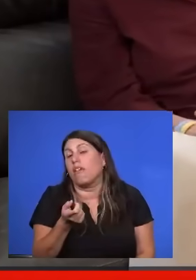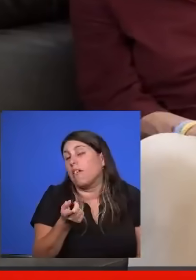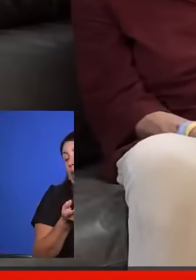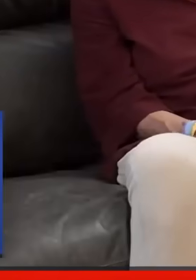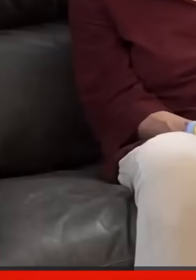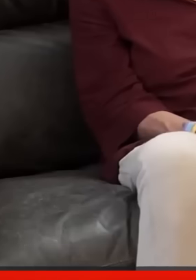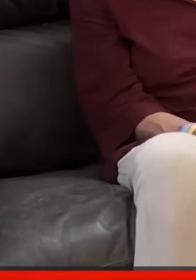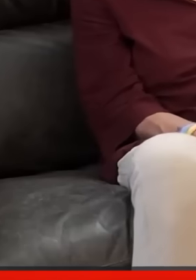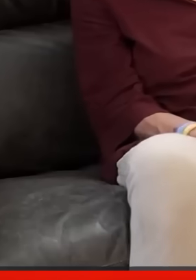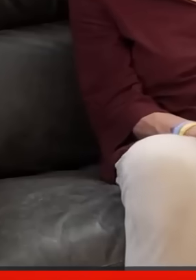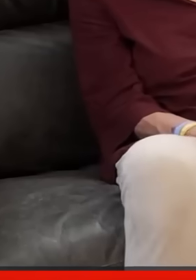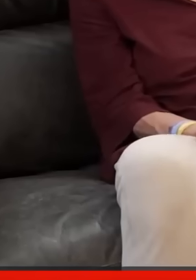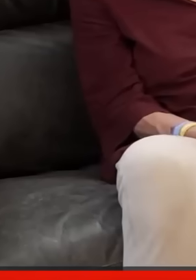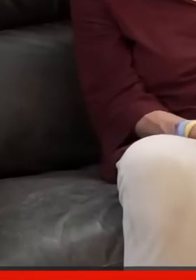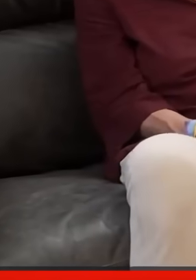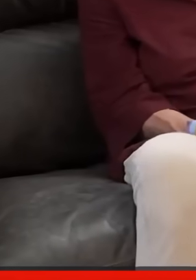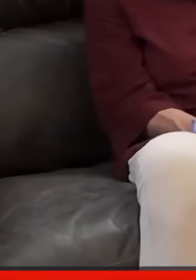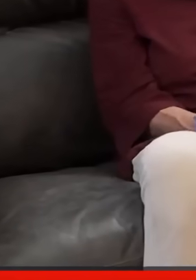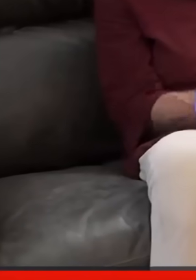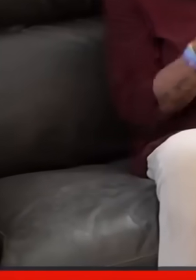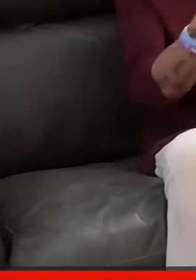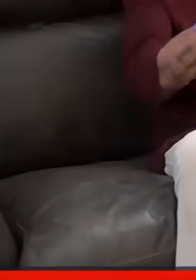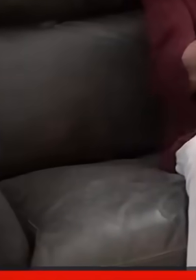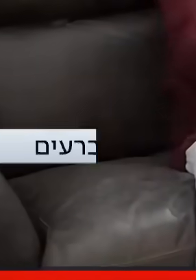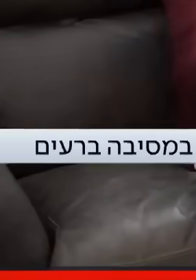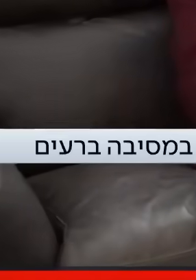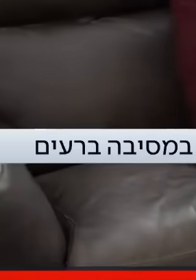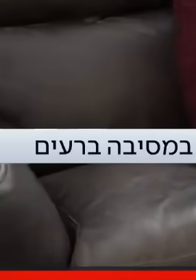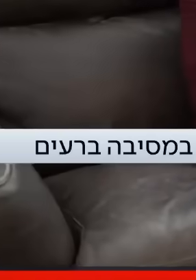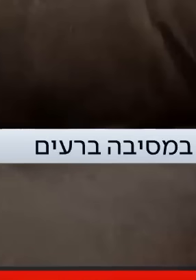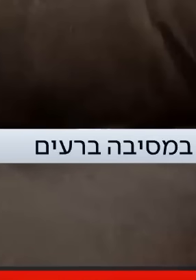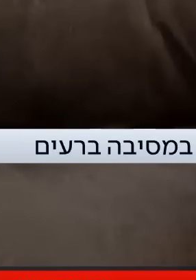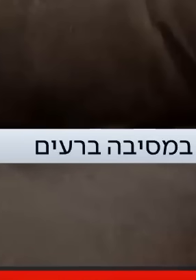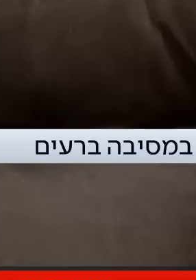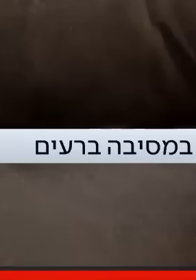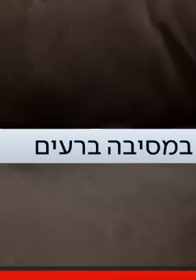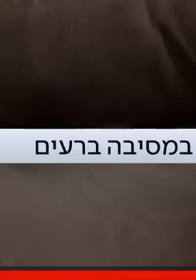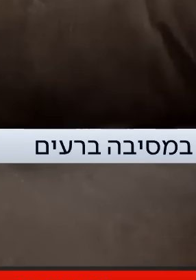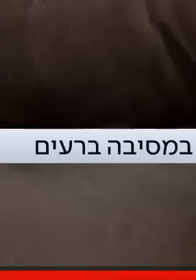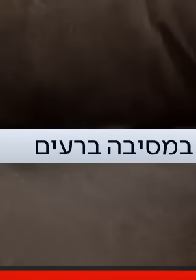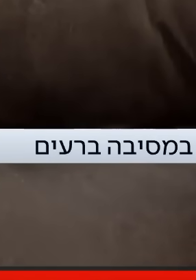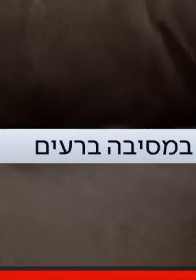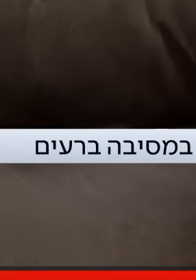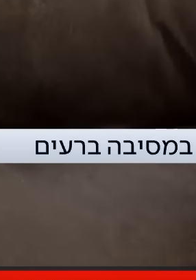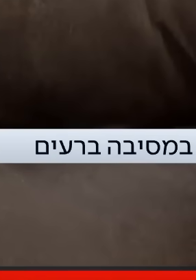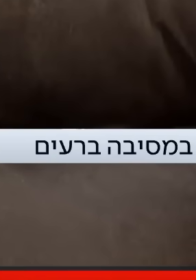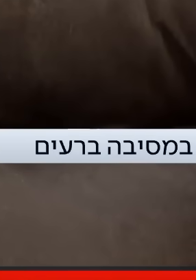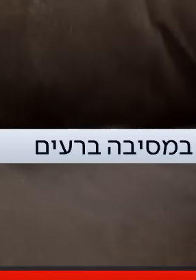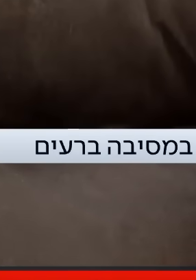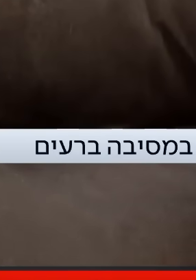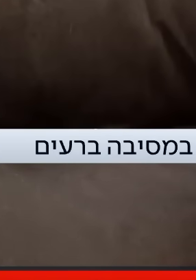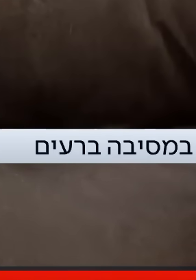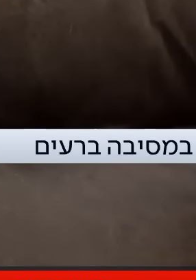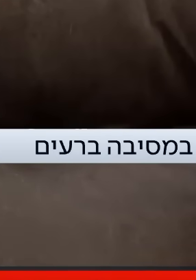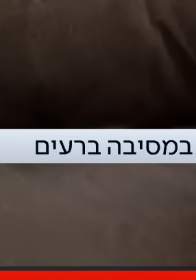תואר שלקחתי לעצמי בדרך. בגיל 62, כשביטוח